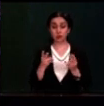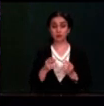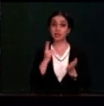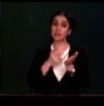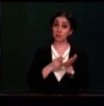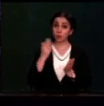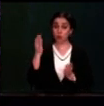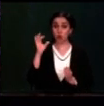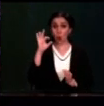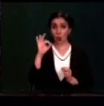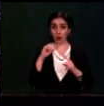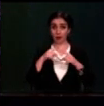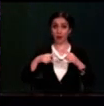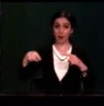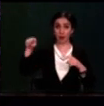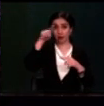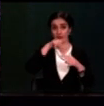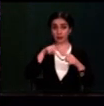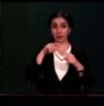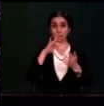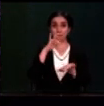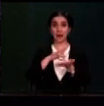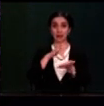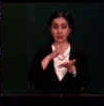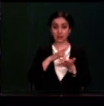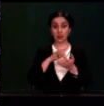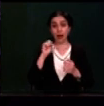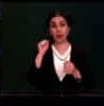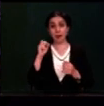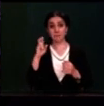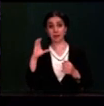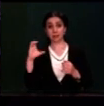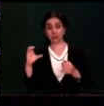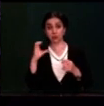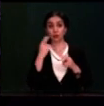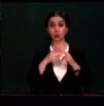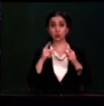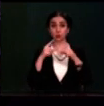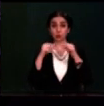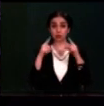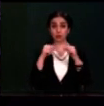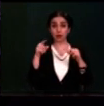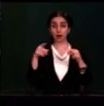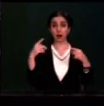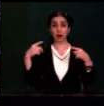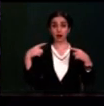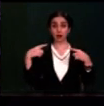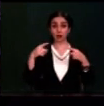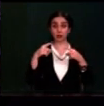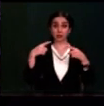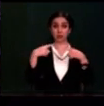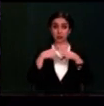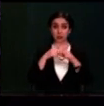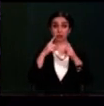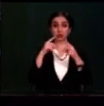Isbot. O demak aylananing markazi. A, B, C uchburchak tomonlarining aylana bilan kesishish nuqtalari.